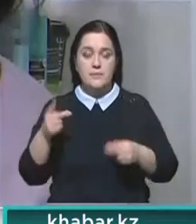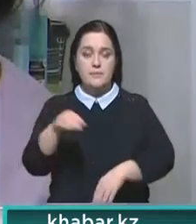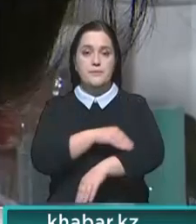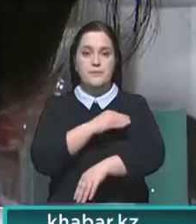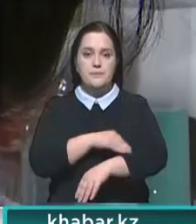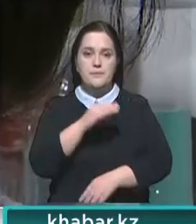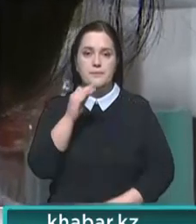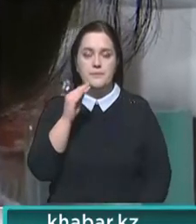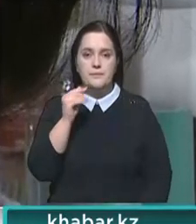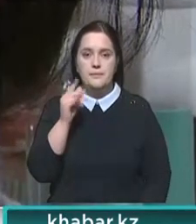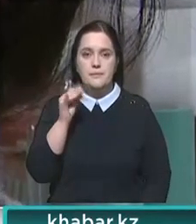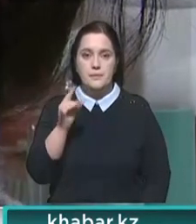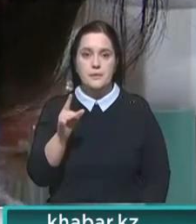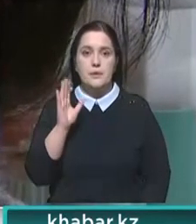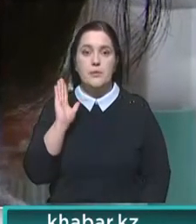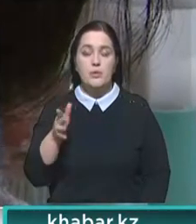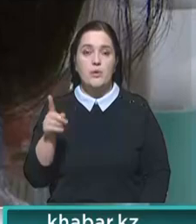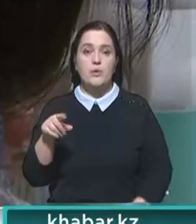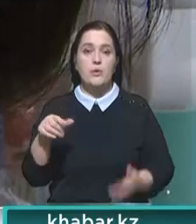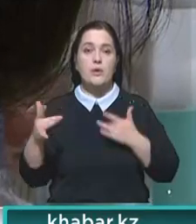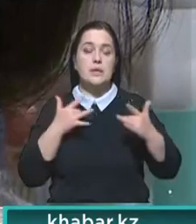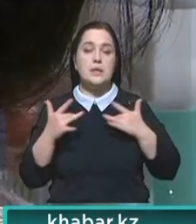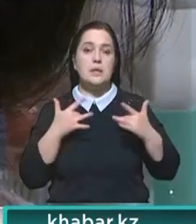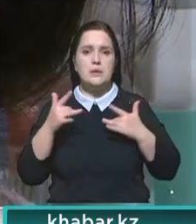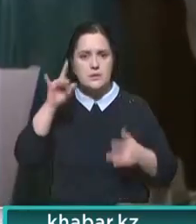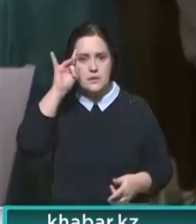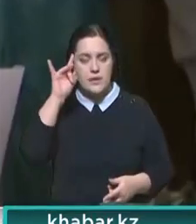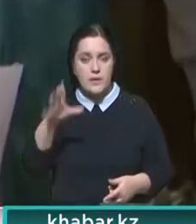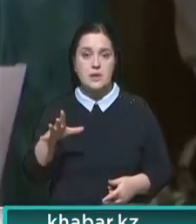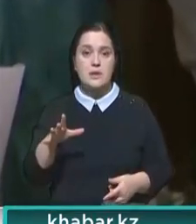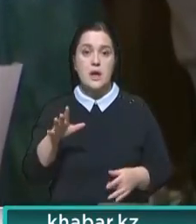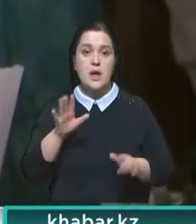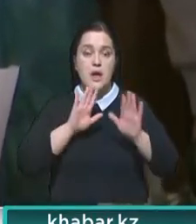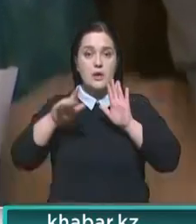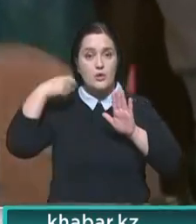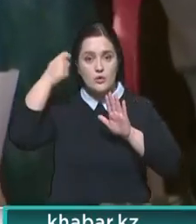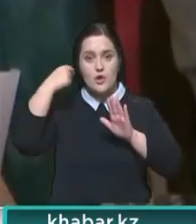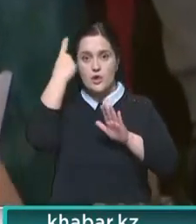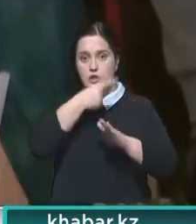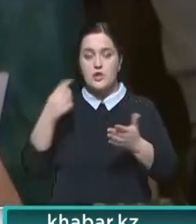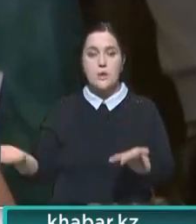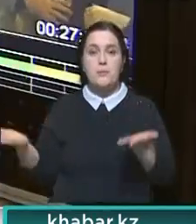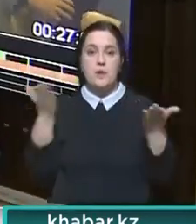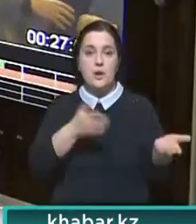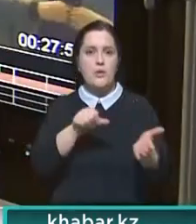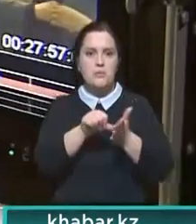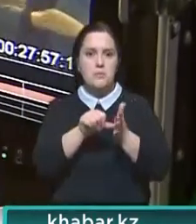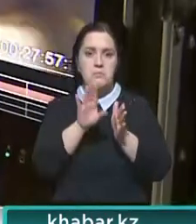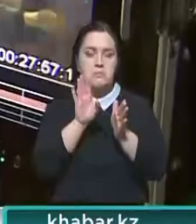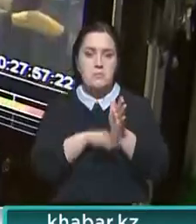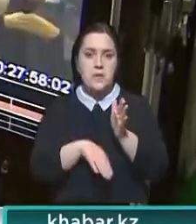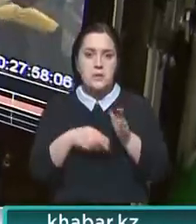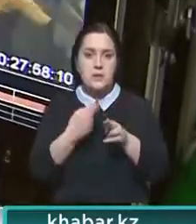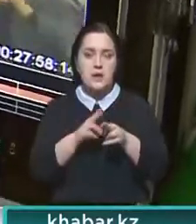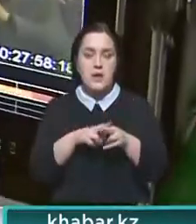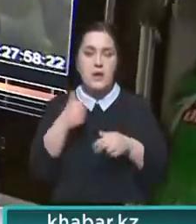Жаннар исполнит Марьям Сатай. В ее фильмографии более 10 картин. Режиссер комедии лично пригласил ее на эту роль без каких-либо кастингов,